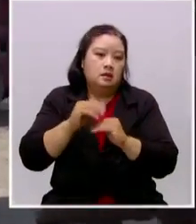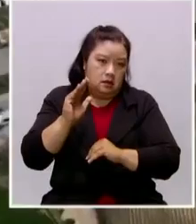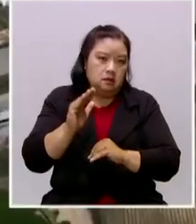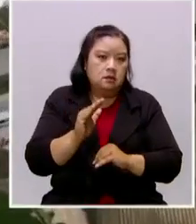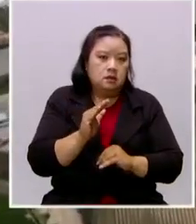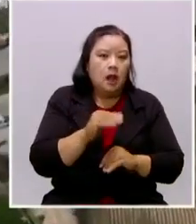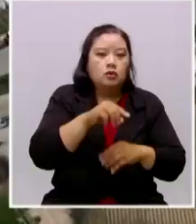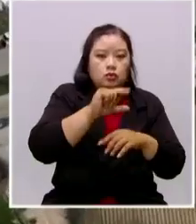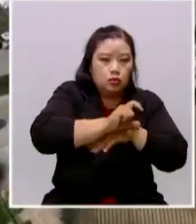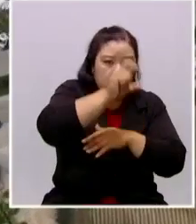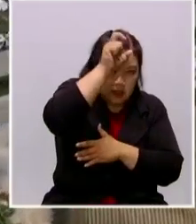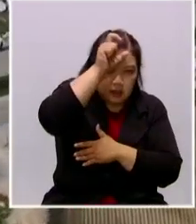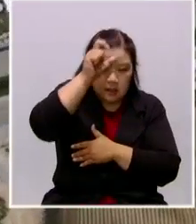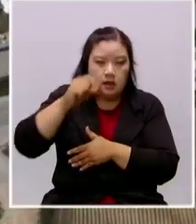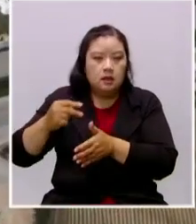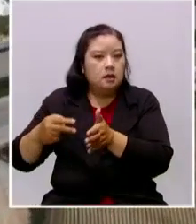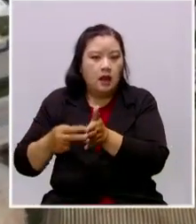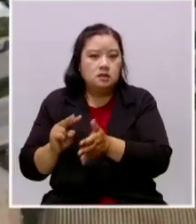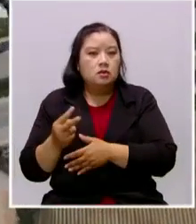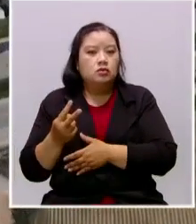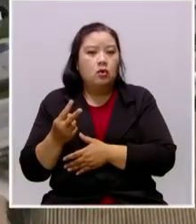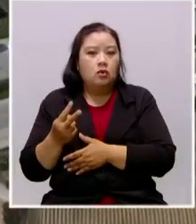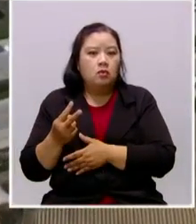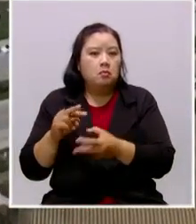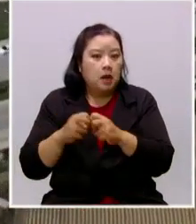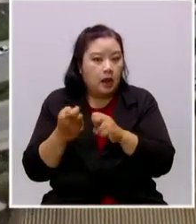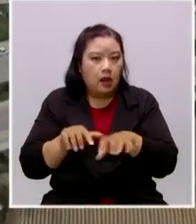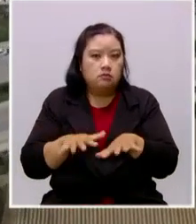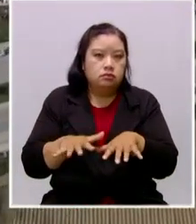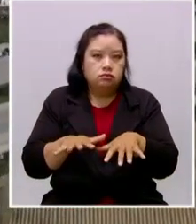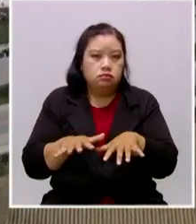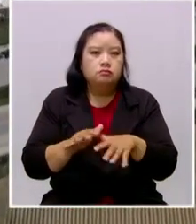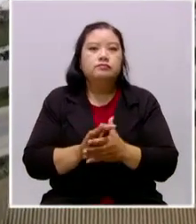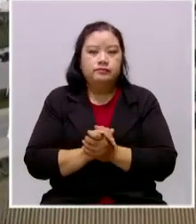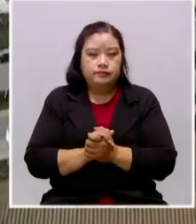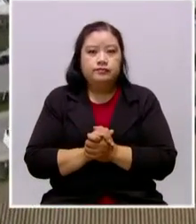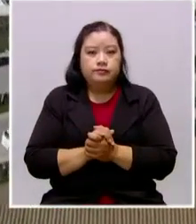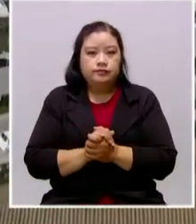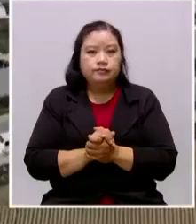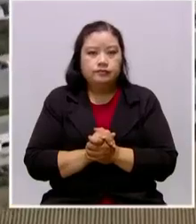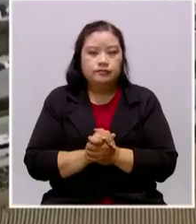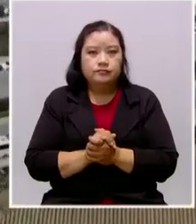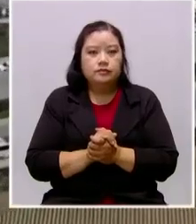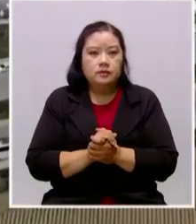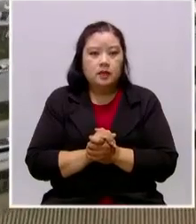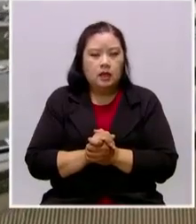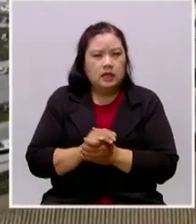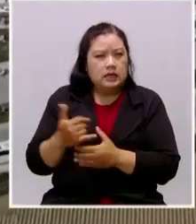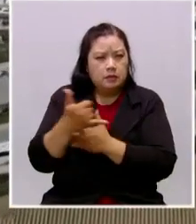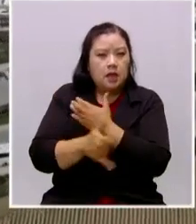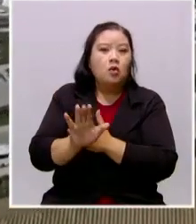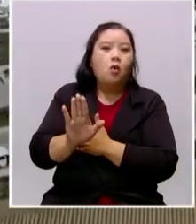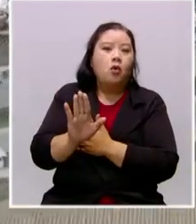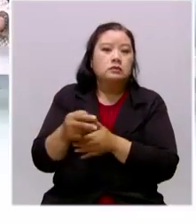ซีเรียจากเหตุการณ์แผ่นดินไหวในครั้งนี้คือถ้ามองในส่วนของซีเรียนี่ต้องเห็น